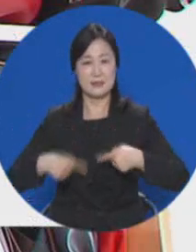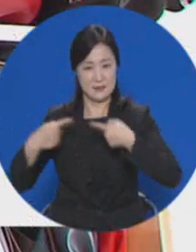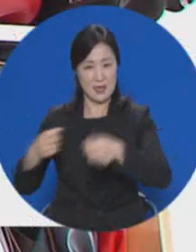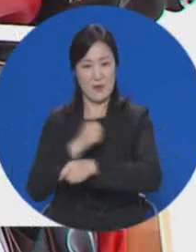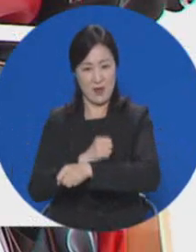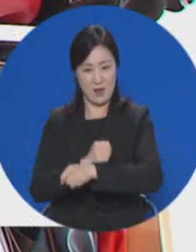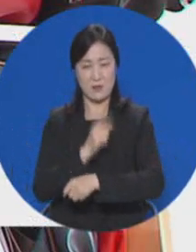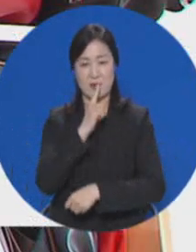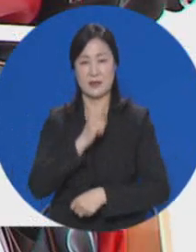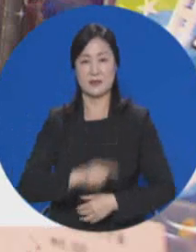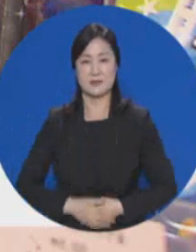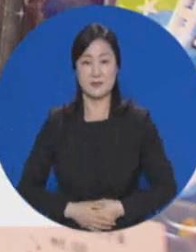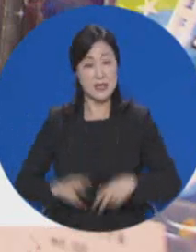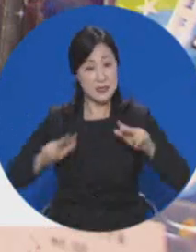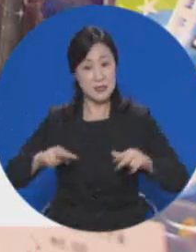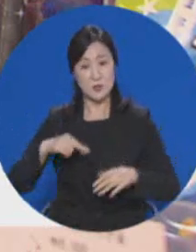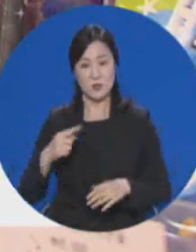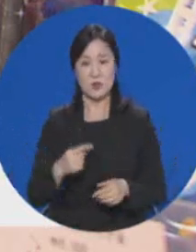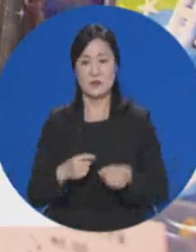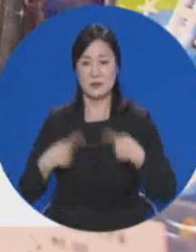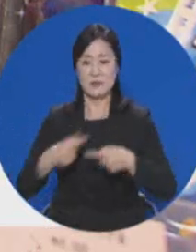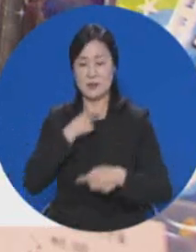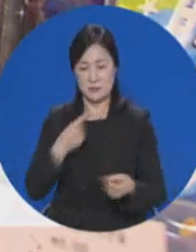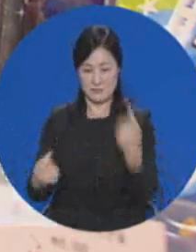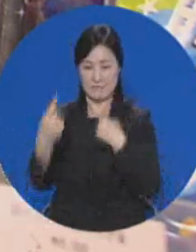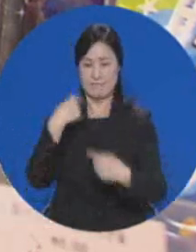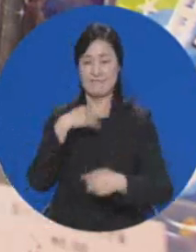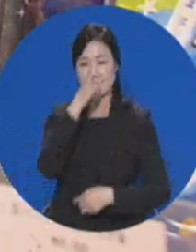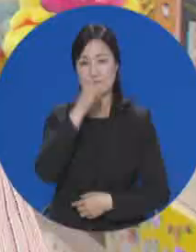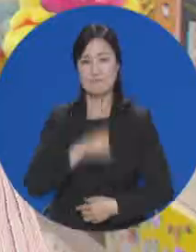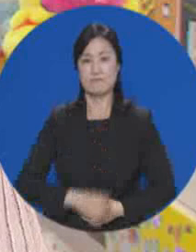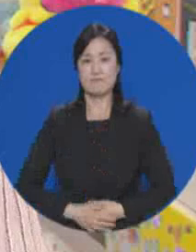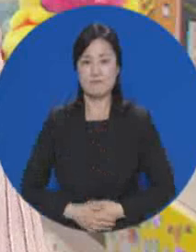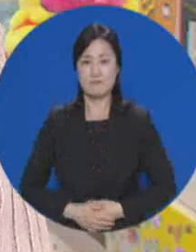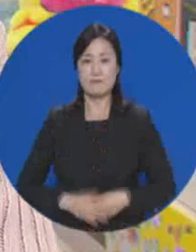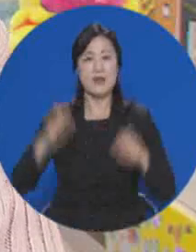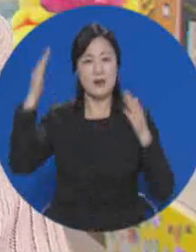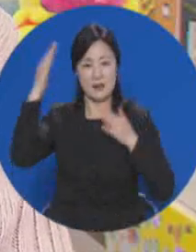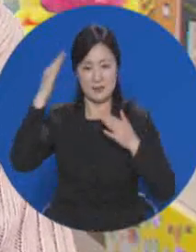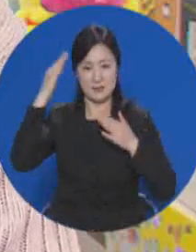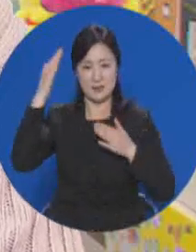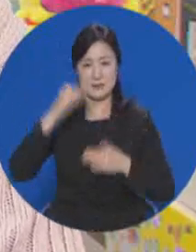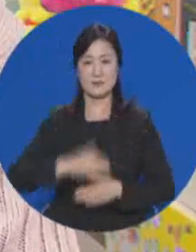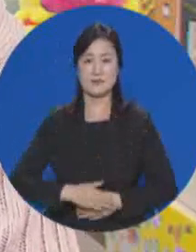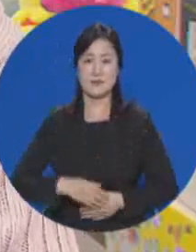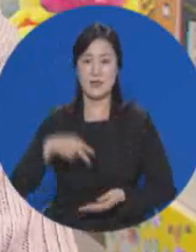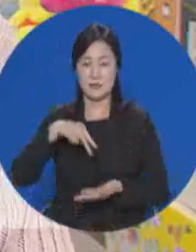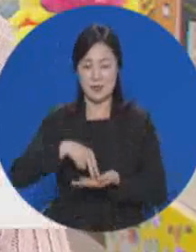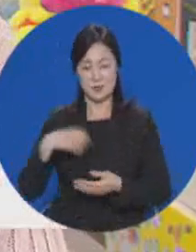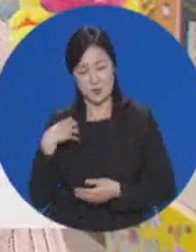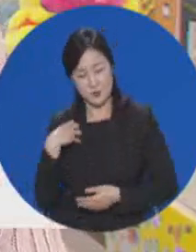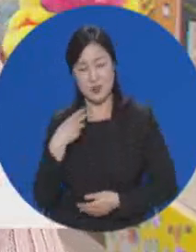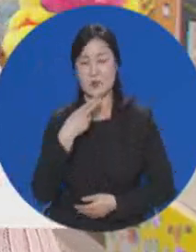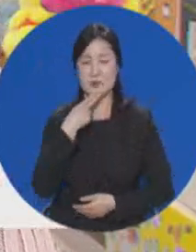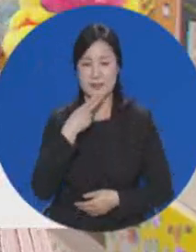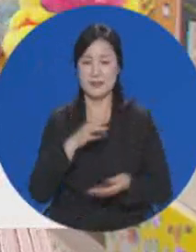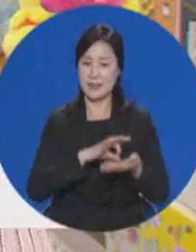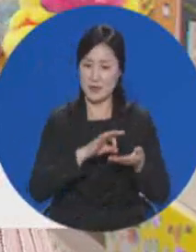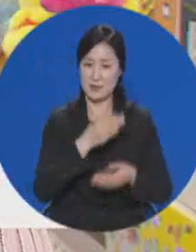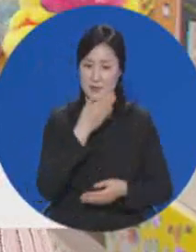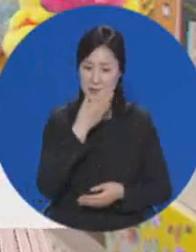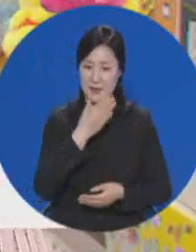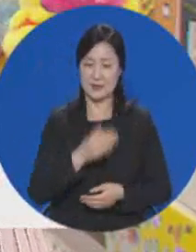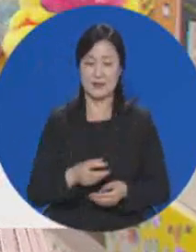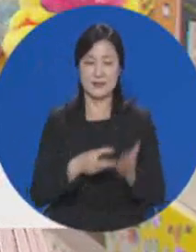선뜻 동참했고 지금도 참여 문의가 이어지고 있습니다. 학생들이 뭐 부담 갖지 않고 사용할 수